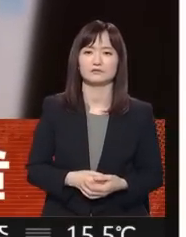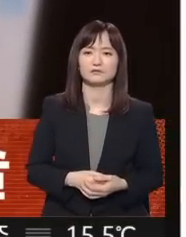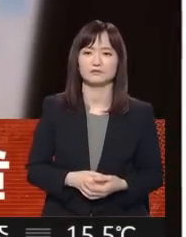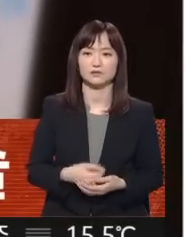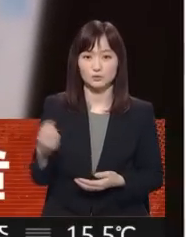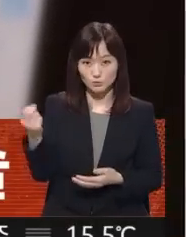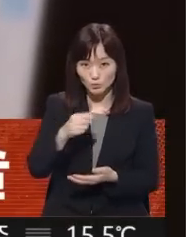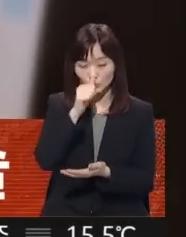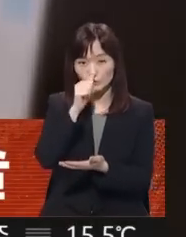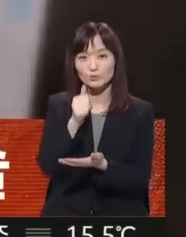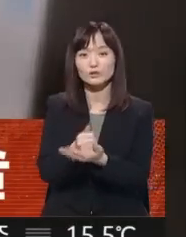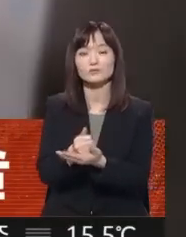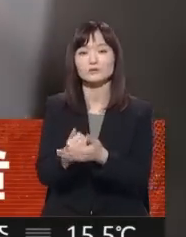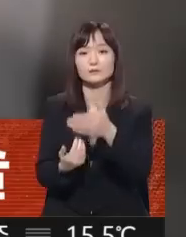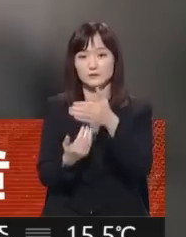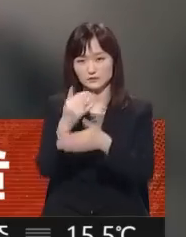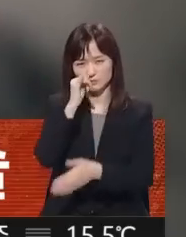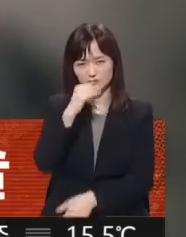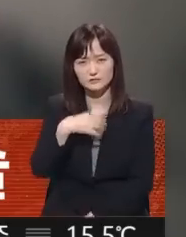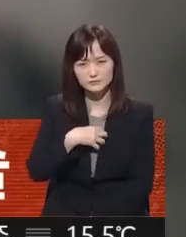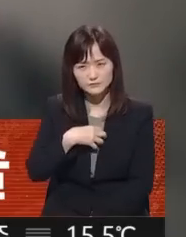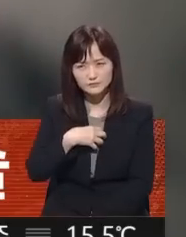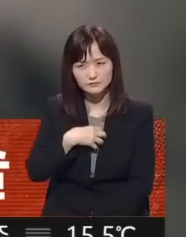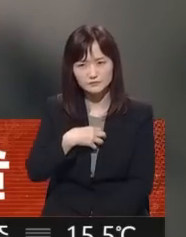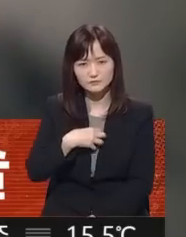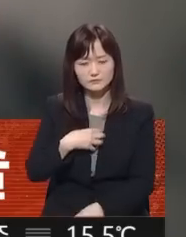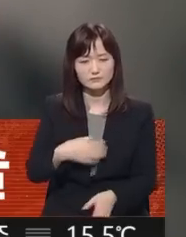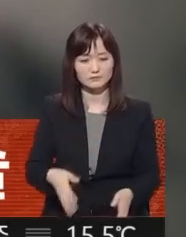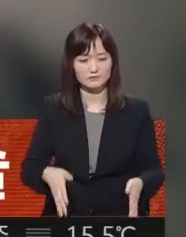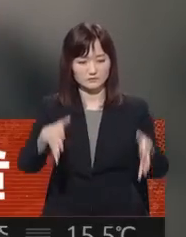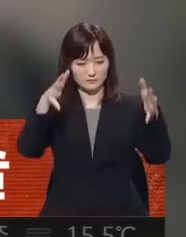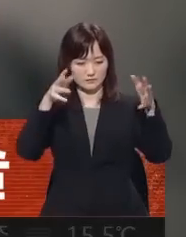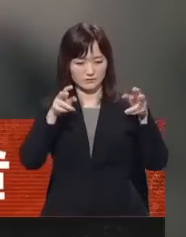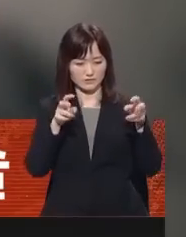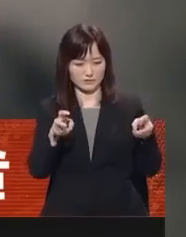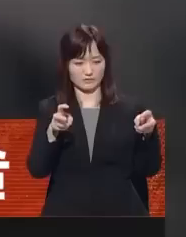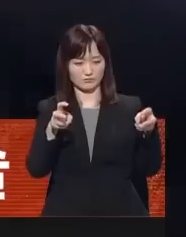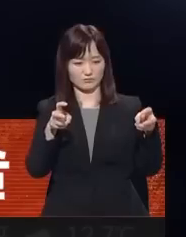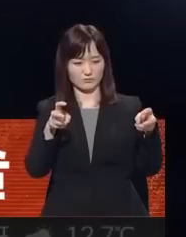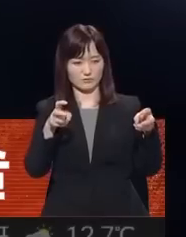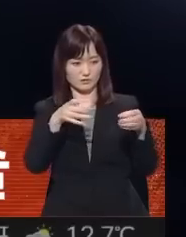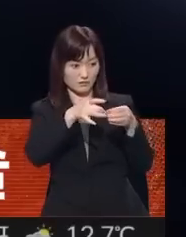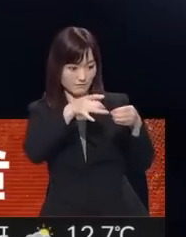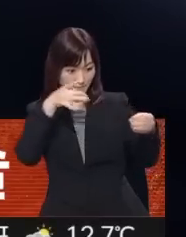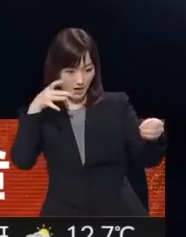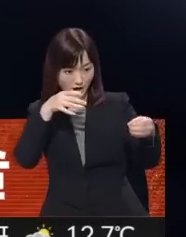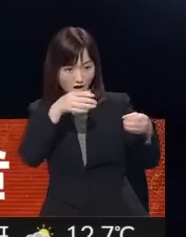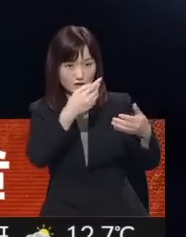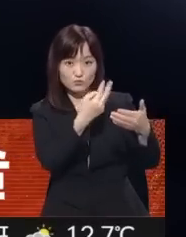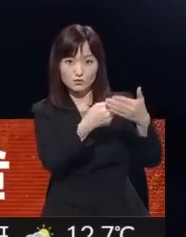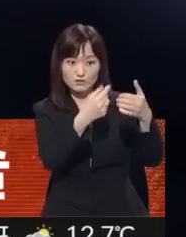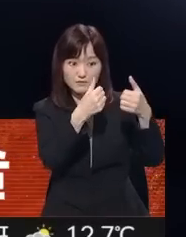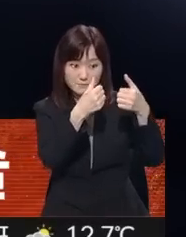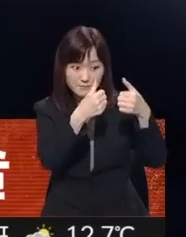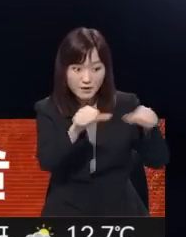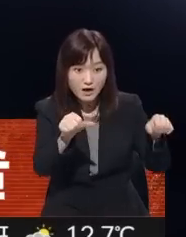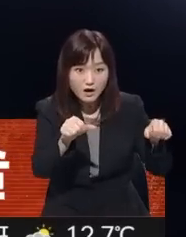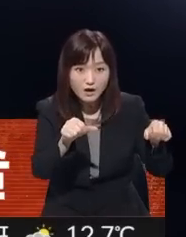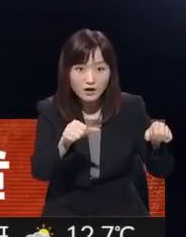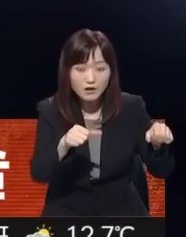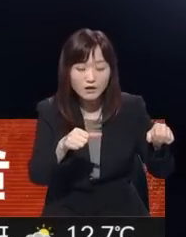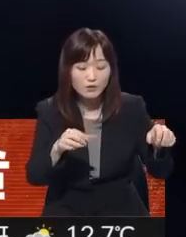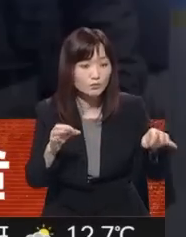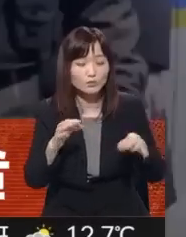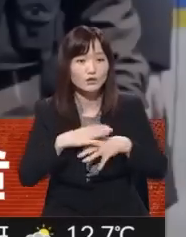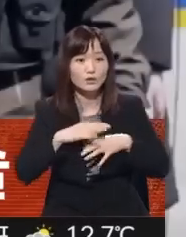대로 재범이 위험성의 가능성도 아주 높은 것이고 20층에서 유리창이 깨어졌을 때 그 순간에 상상할 수 없는 일이 일어날 수 있는 겁니다 바람이 어떻게